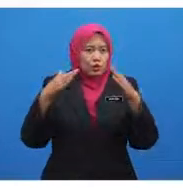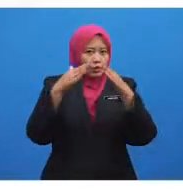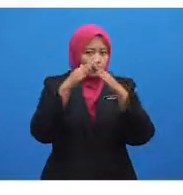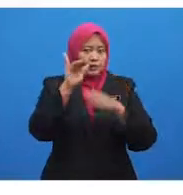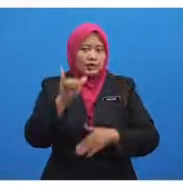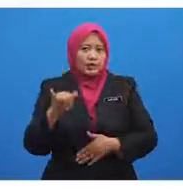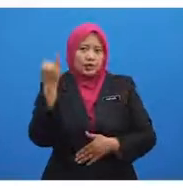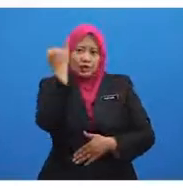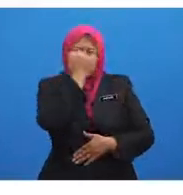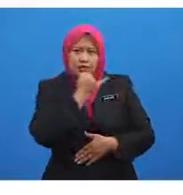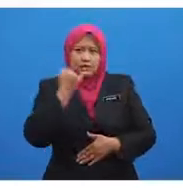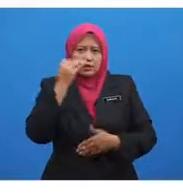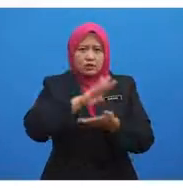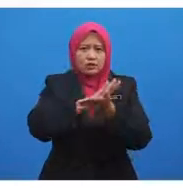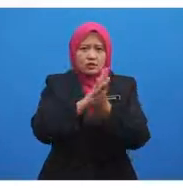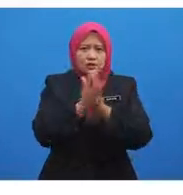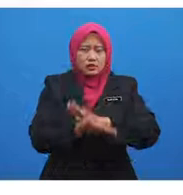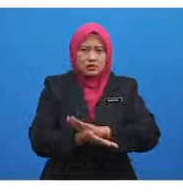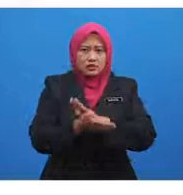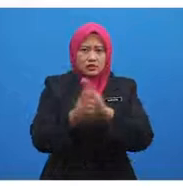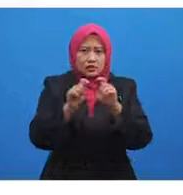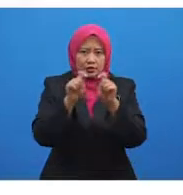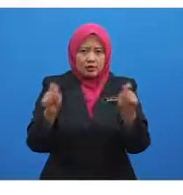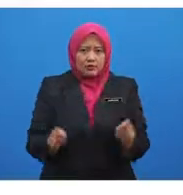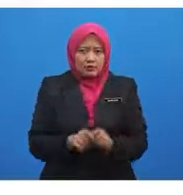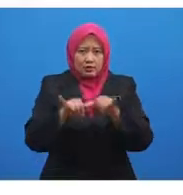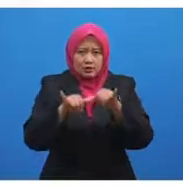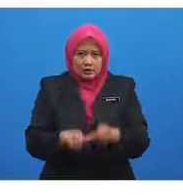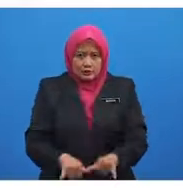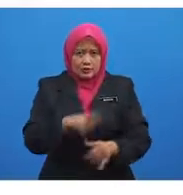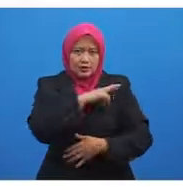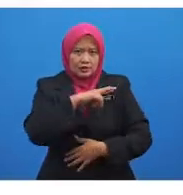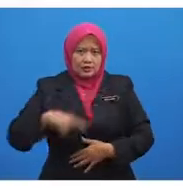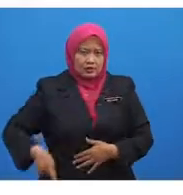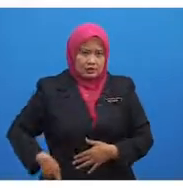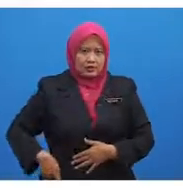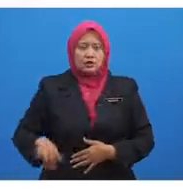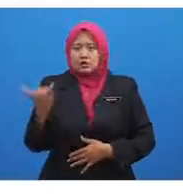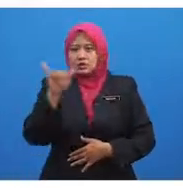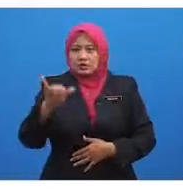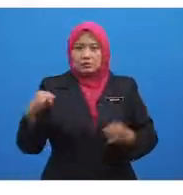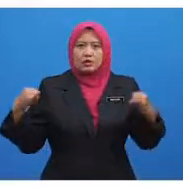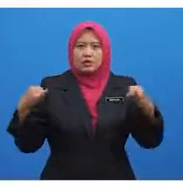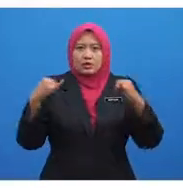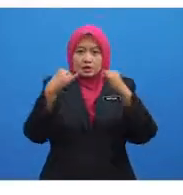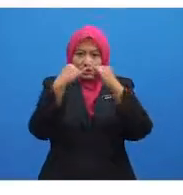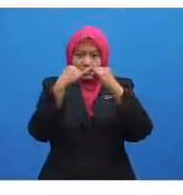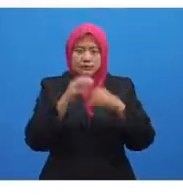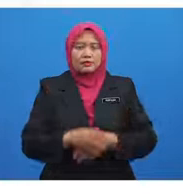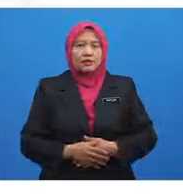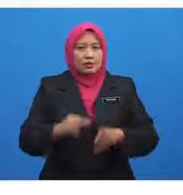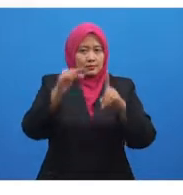menjadi tempat tinggal raja-raja atau disebut juga istana. Perkataan kedua